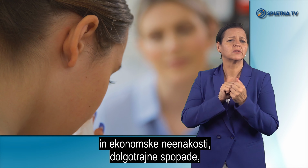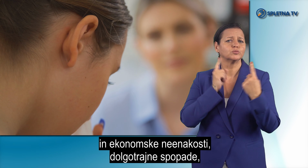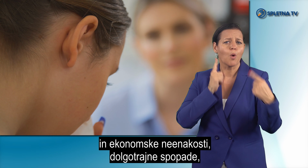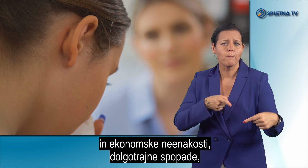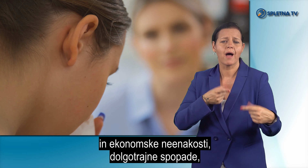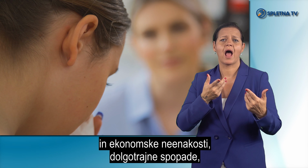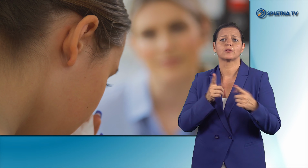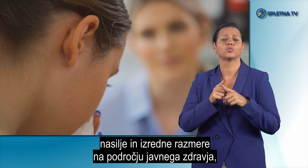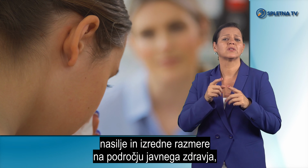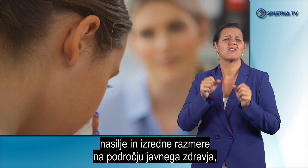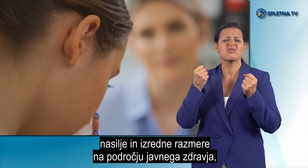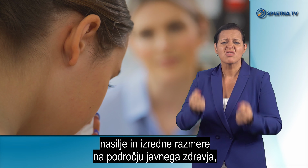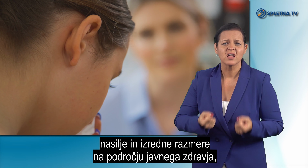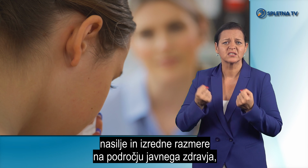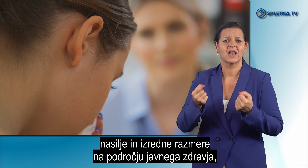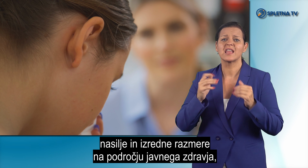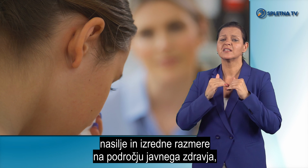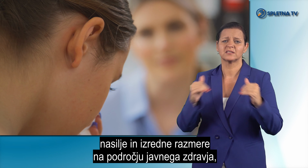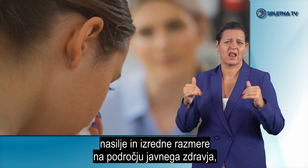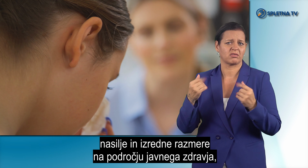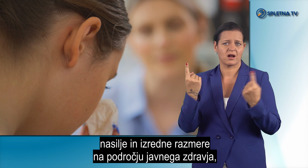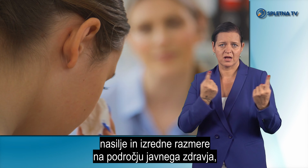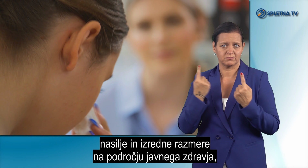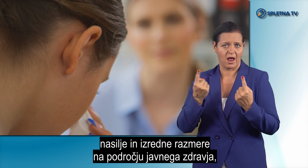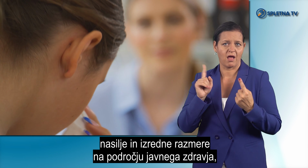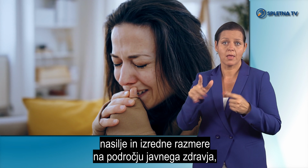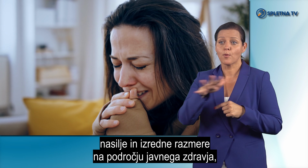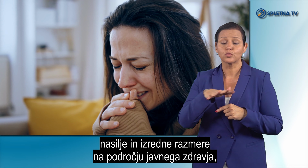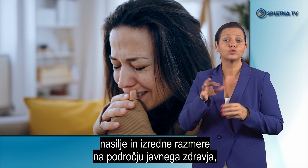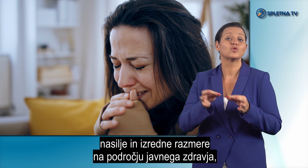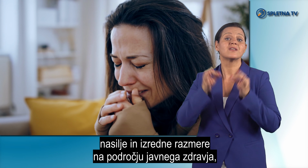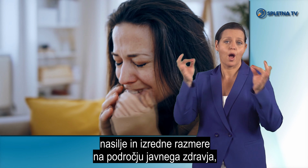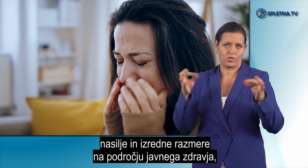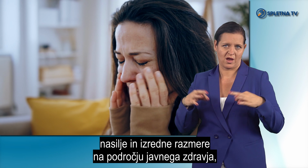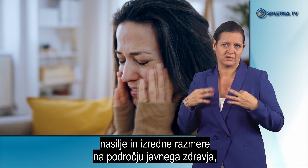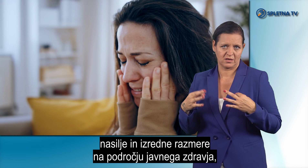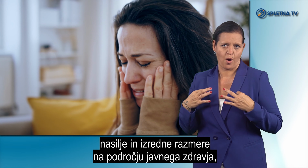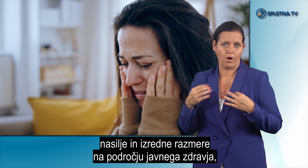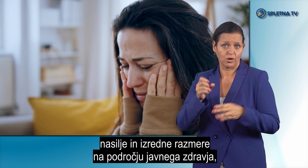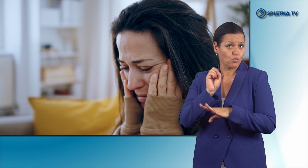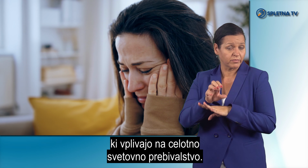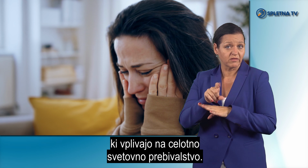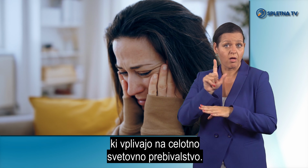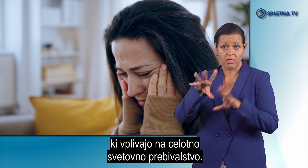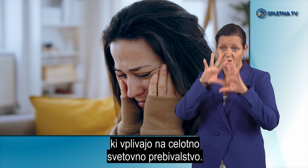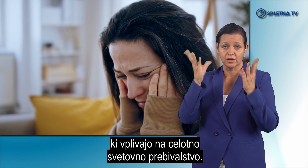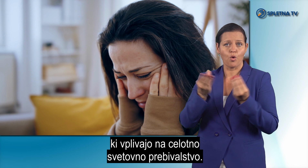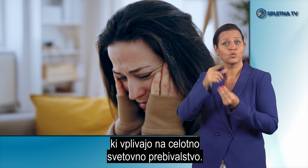izredne razmere na področju javnega zdravja, ki vplivajo na celotno svetovno prebivalstvo.